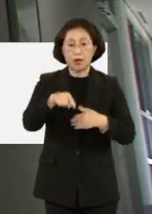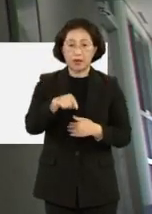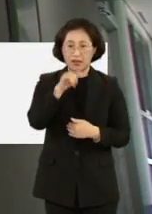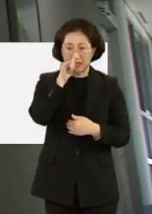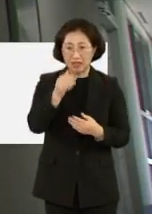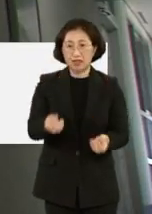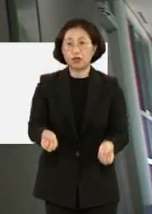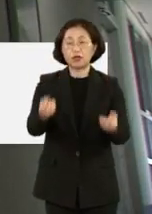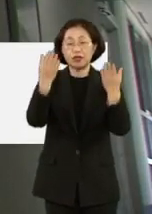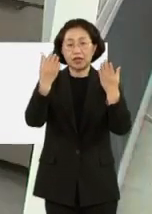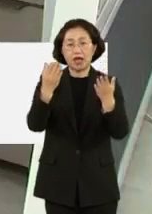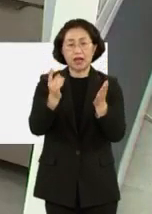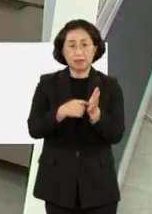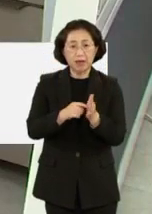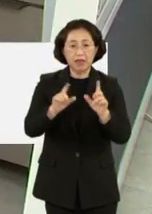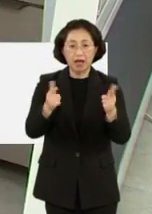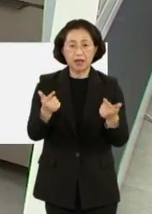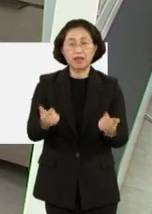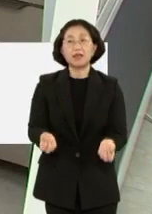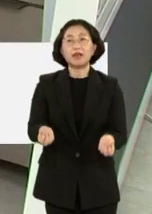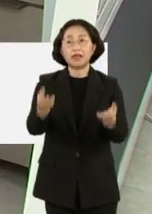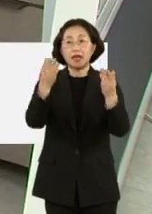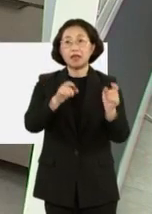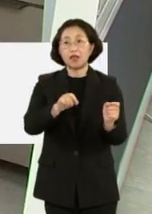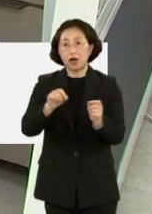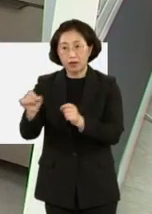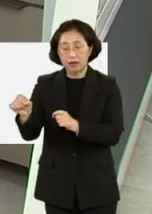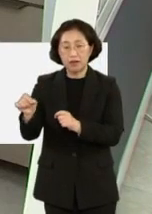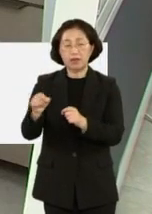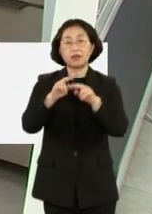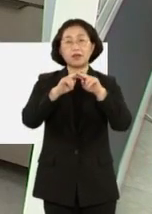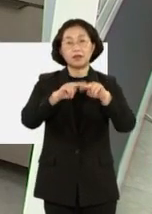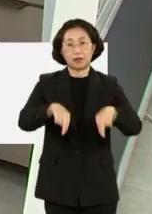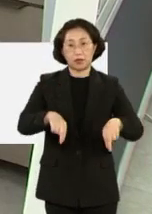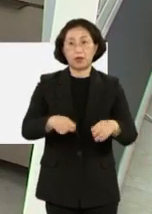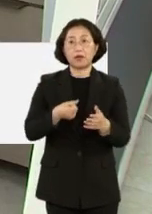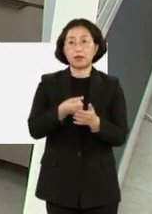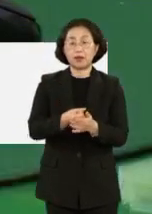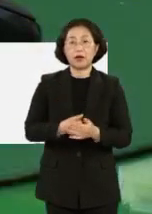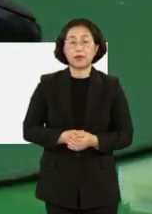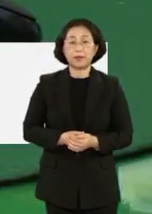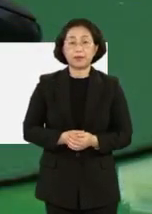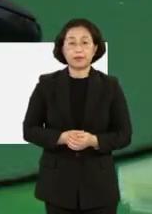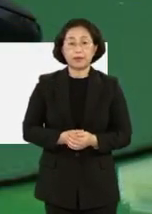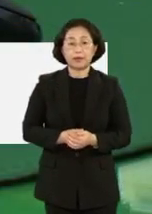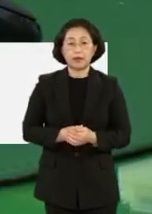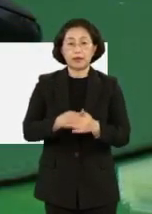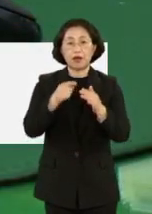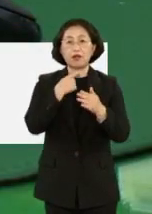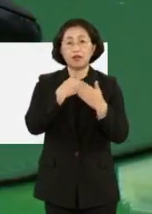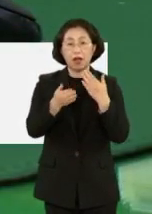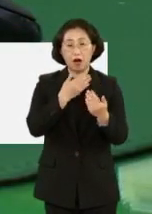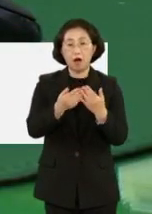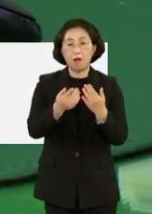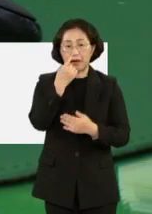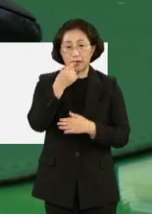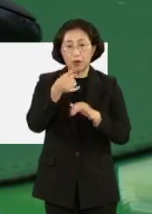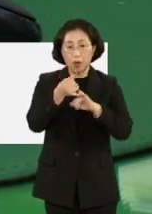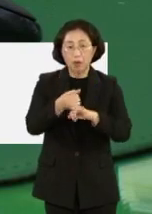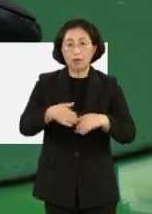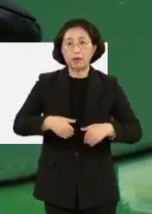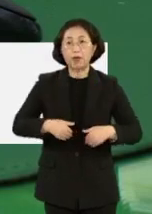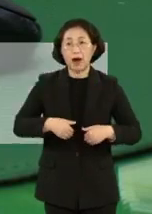축제 등 시급하지 않은 각종 행사를 연기하거나 취소하기로 했습니다. 이와 함께 현장 체험 학습 등 불가피한